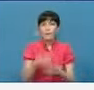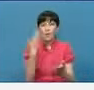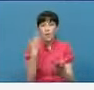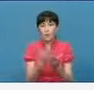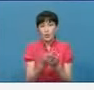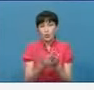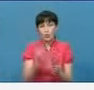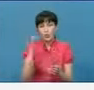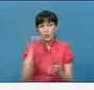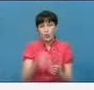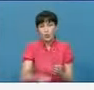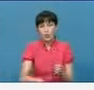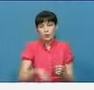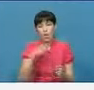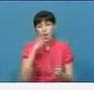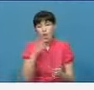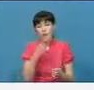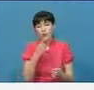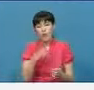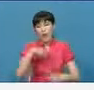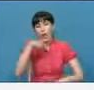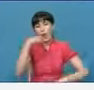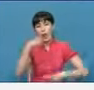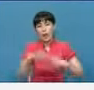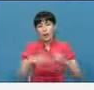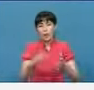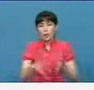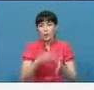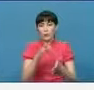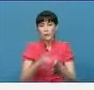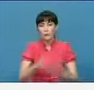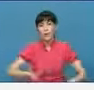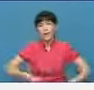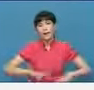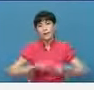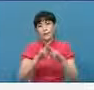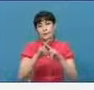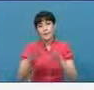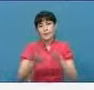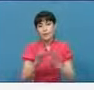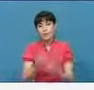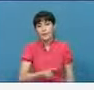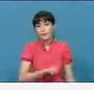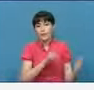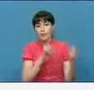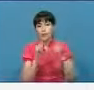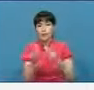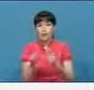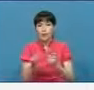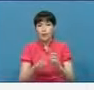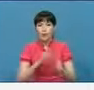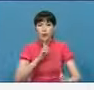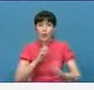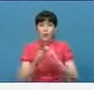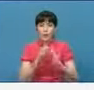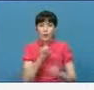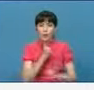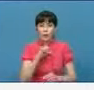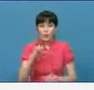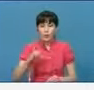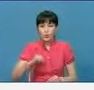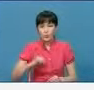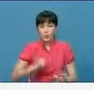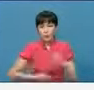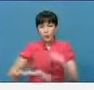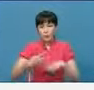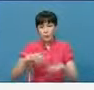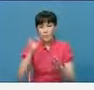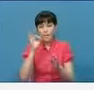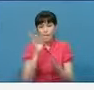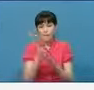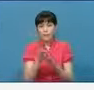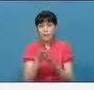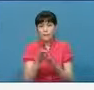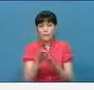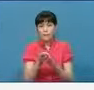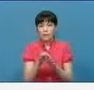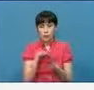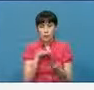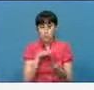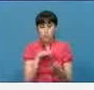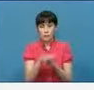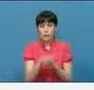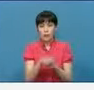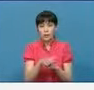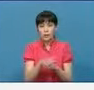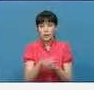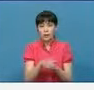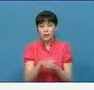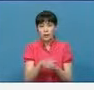жерде айтылған ойларды біз орталыққа, Астанаға жіберетін боламыз. Форум өзінің алдағы мақсатын орындап шықты,